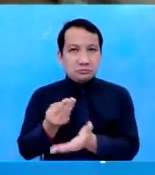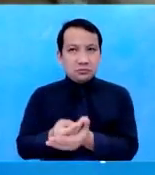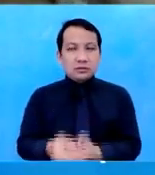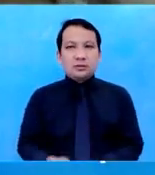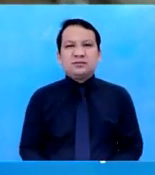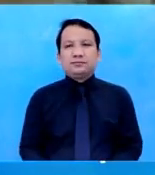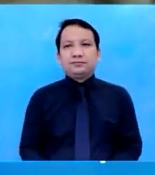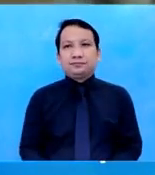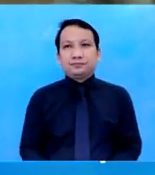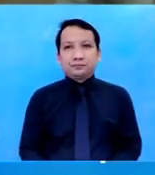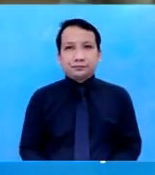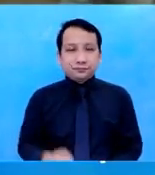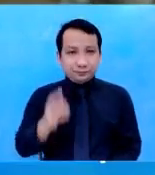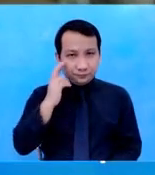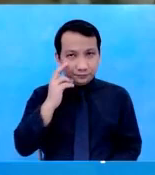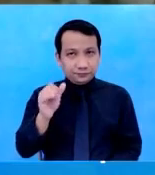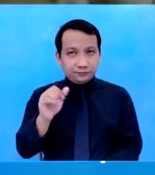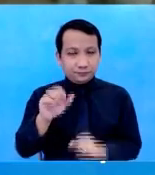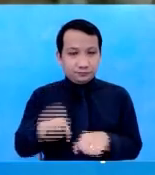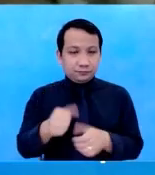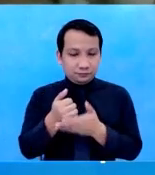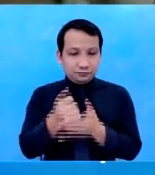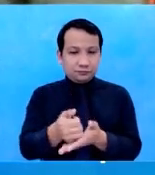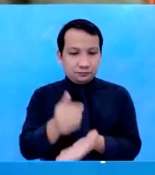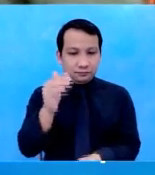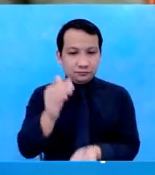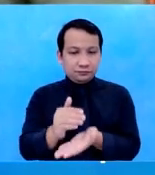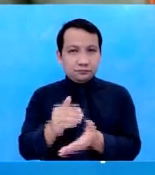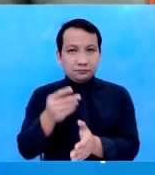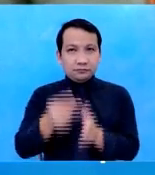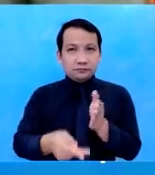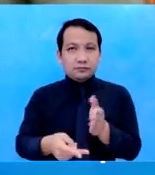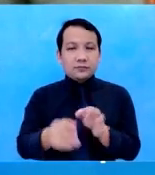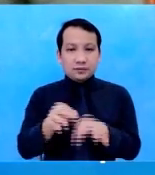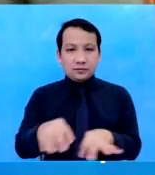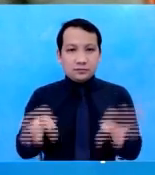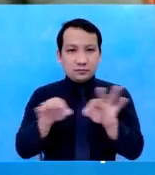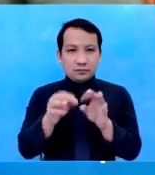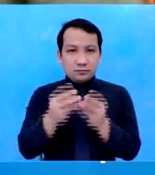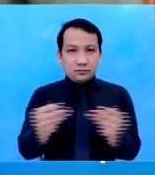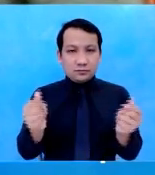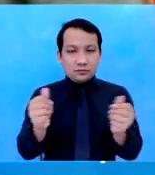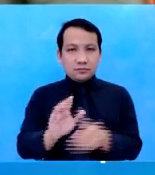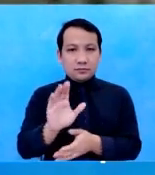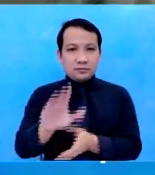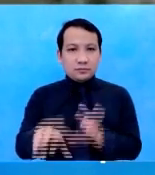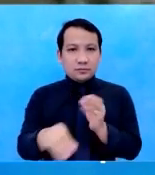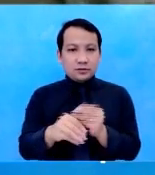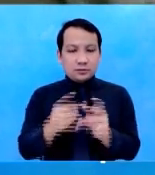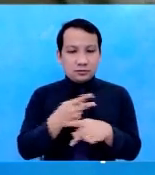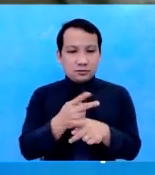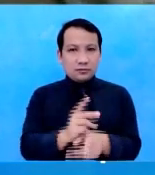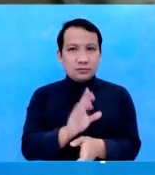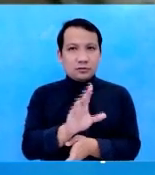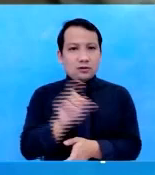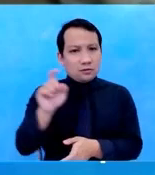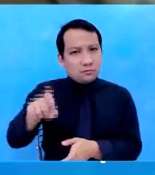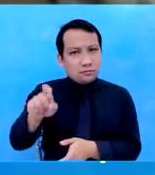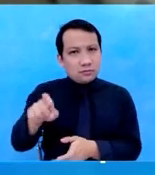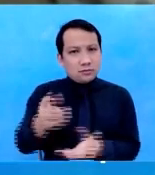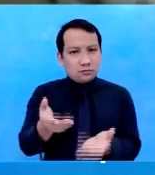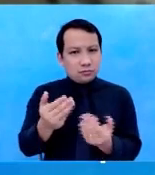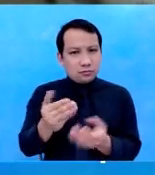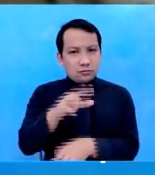ni Ravelas, para makatulong sa pagbaba ng presyo, dapat solusyonan ng imported na mga produkto. We need to attract companies